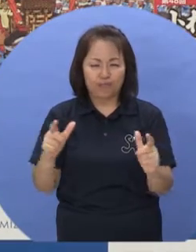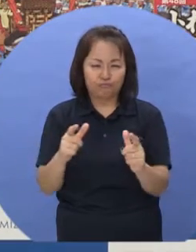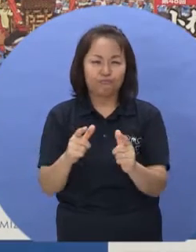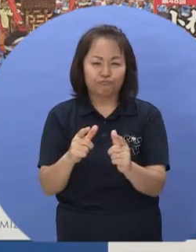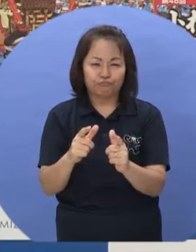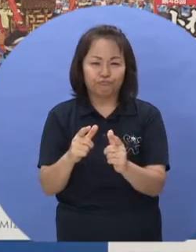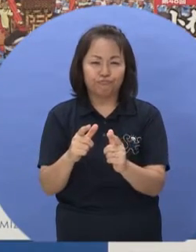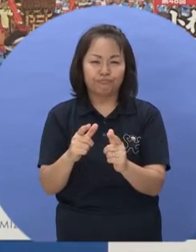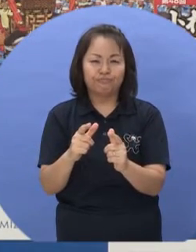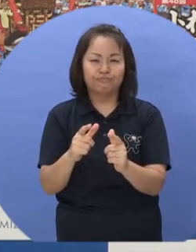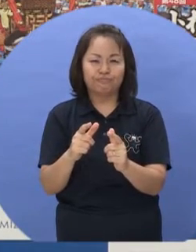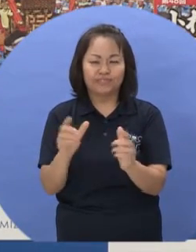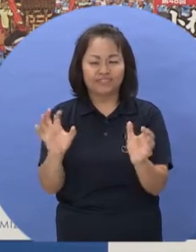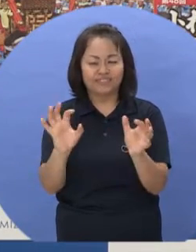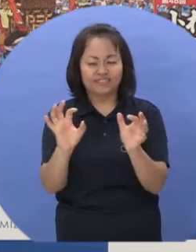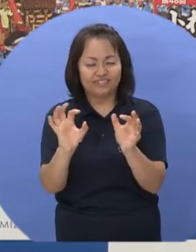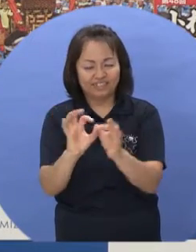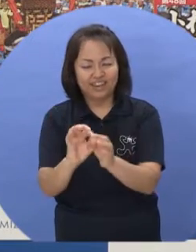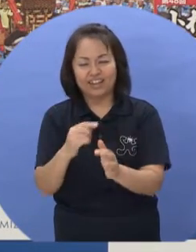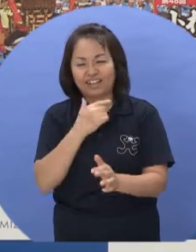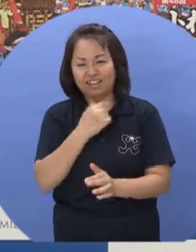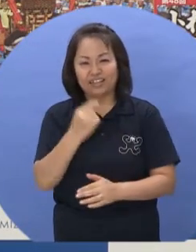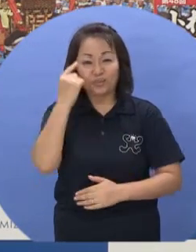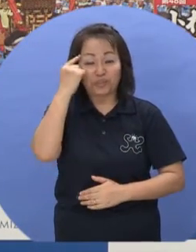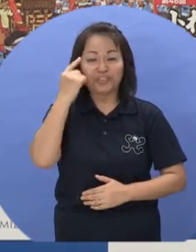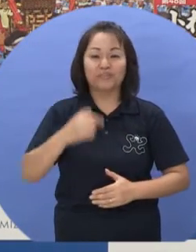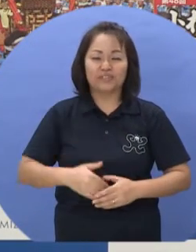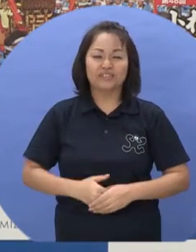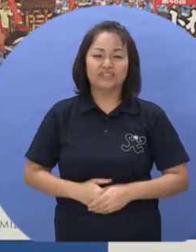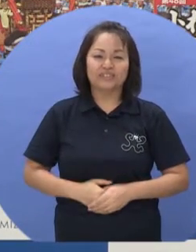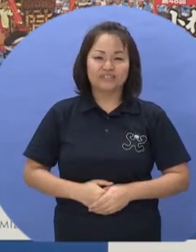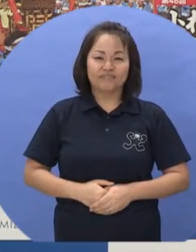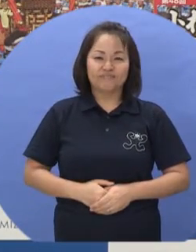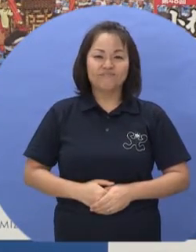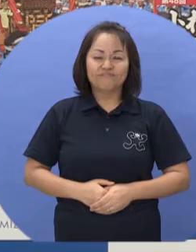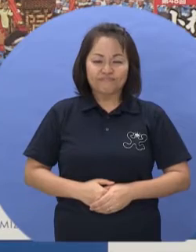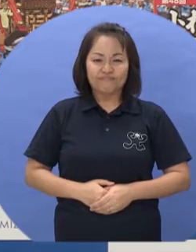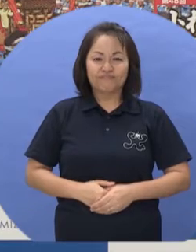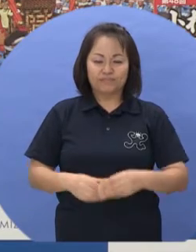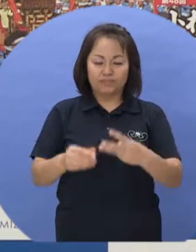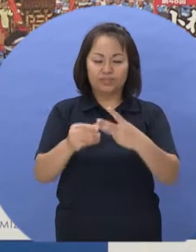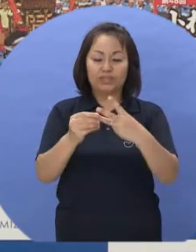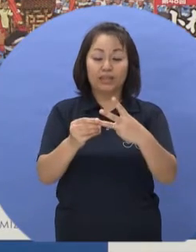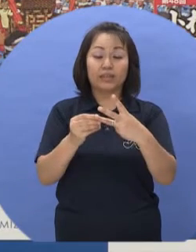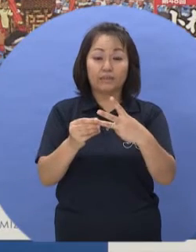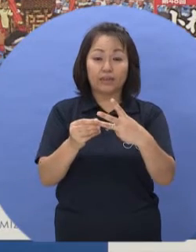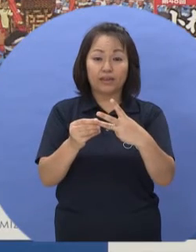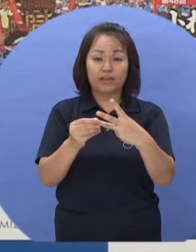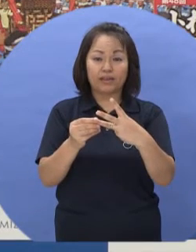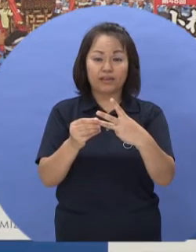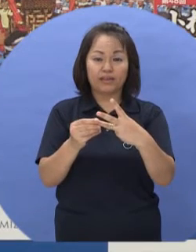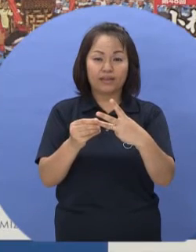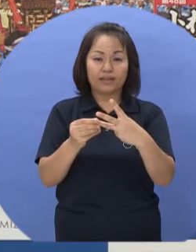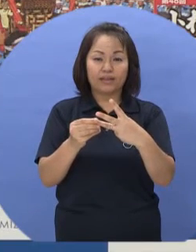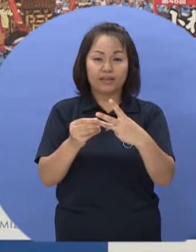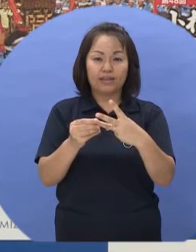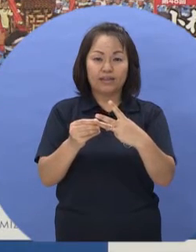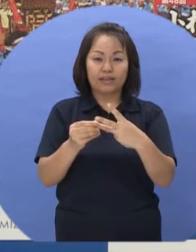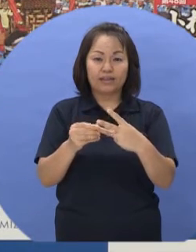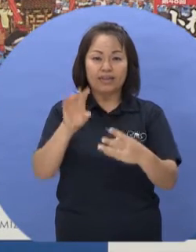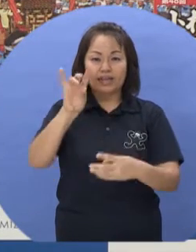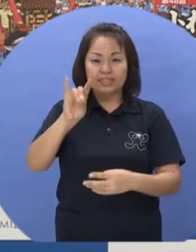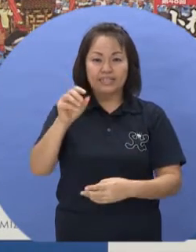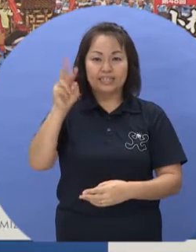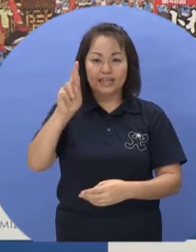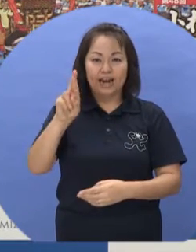ことができるようにつなげていきたいと考えております。続きまして、発表事項の3点目です。きららか射水100歳